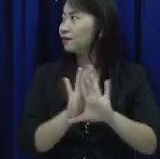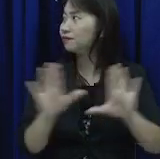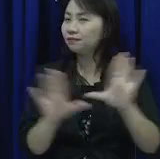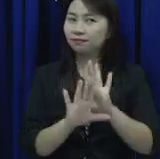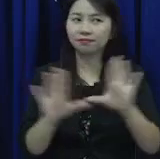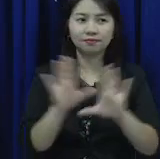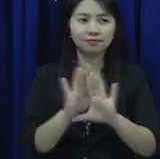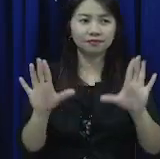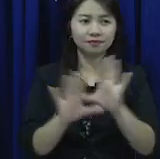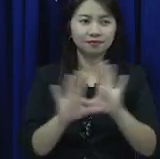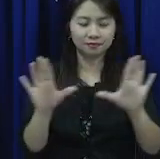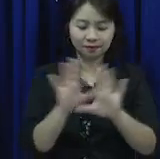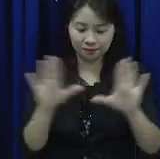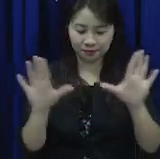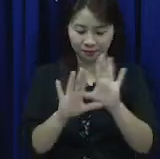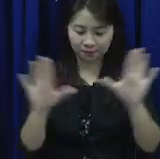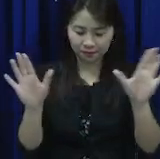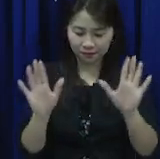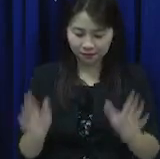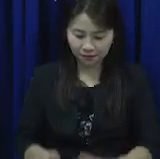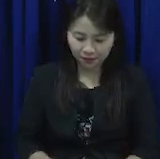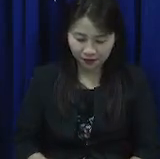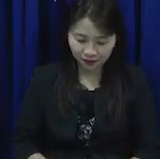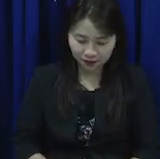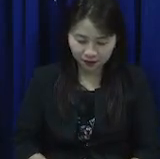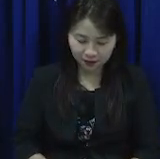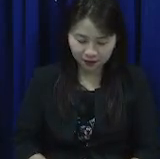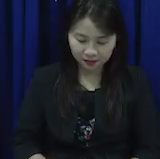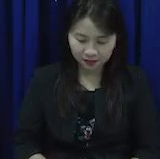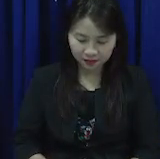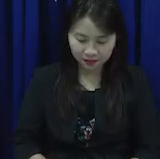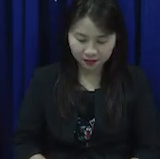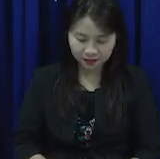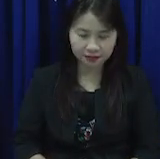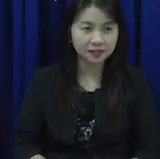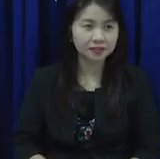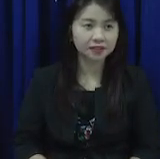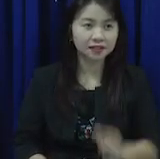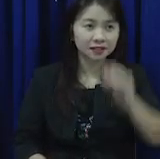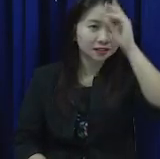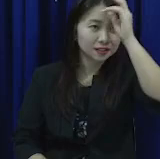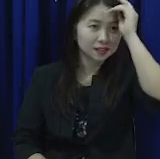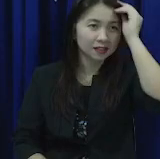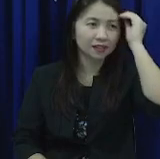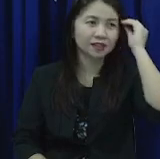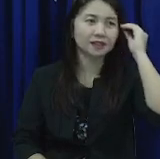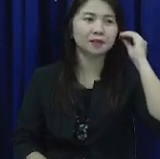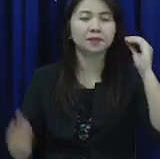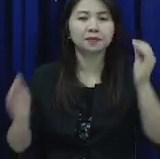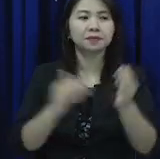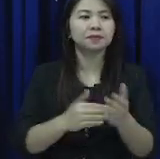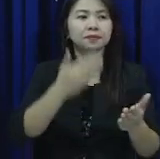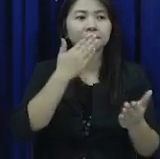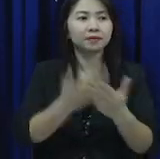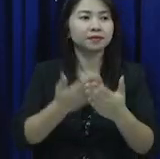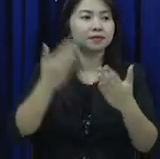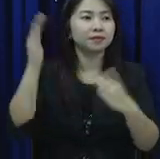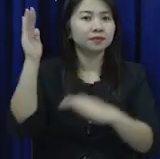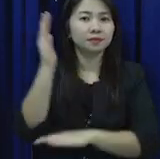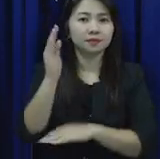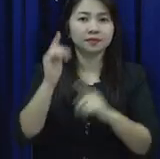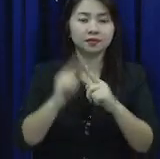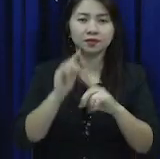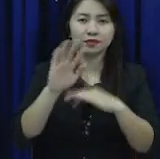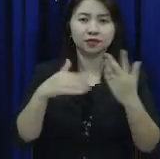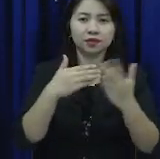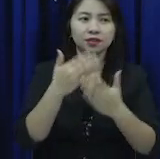hello yan magandang magandang ah tanghali po sa lahat ng ah mga kasamahan po nating ah ah sumusubaybay